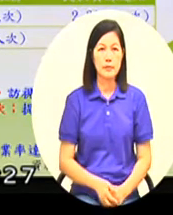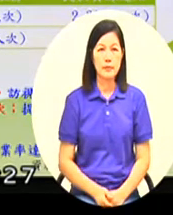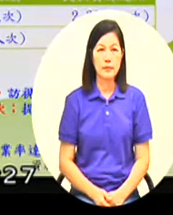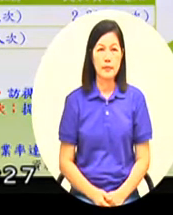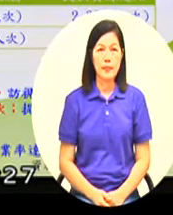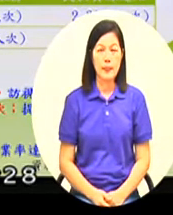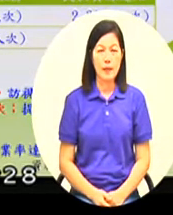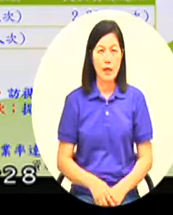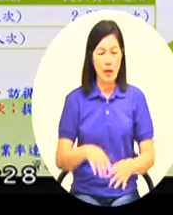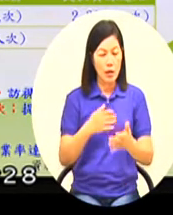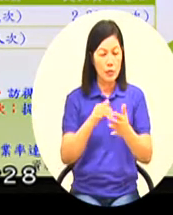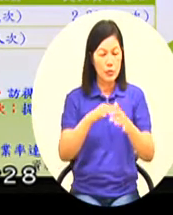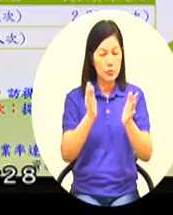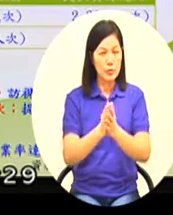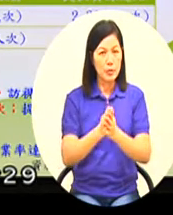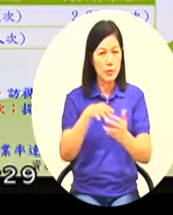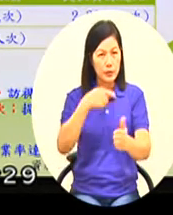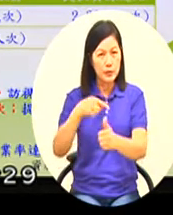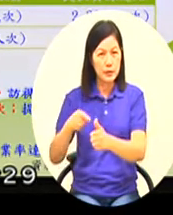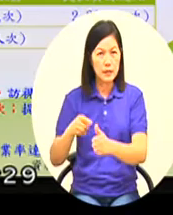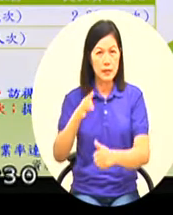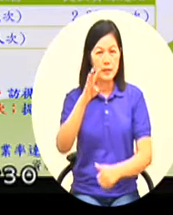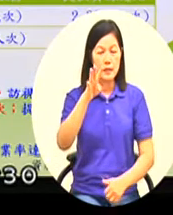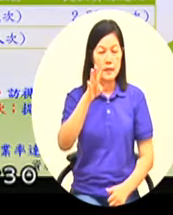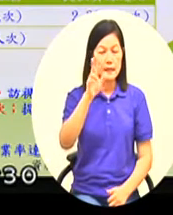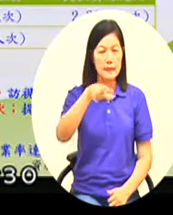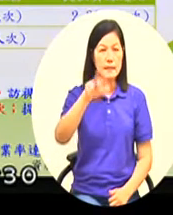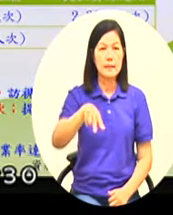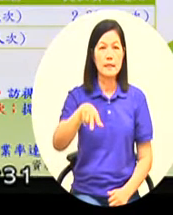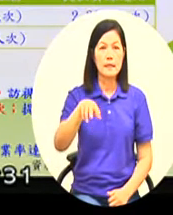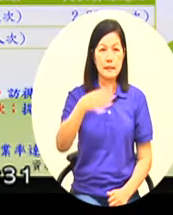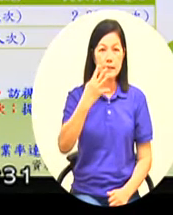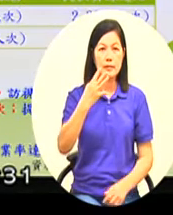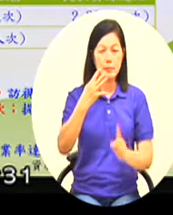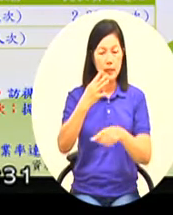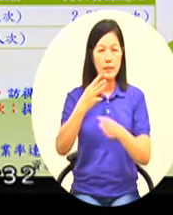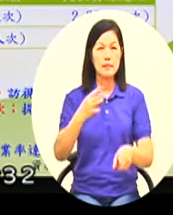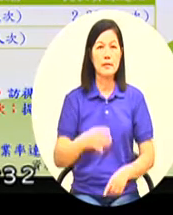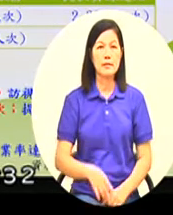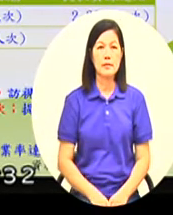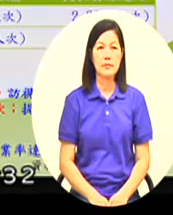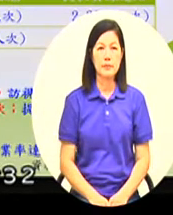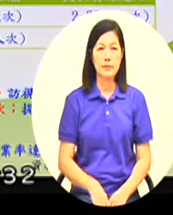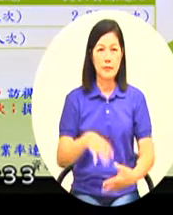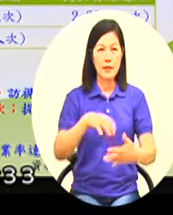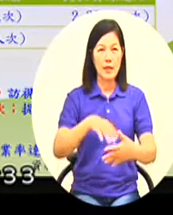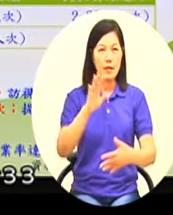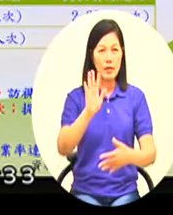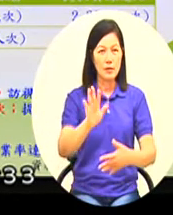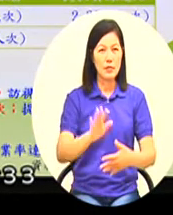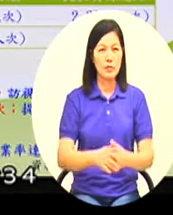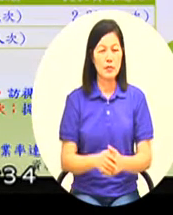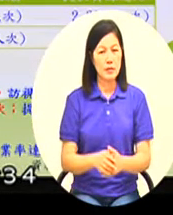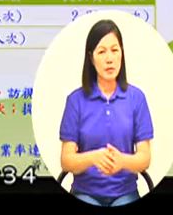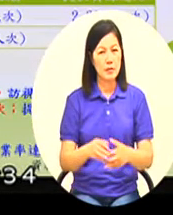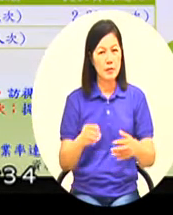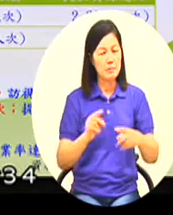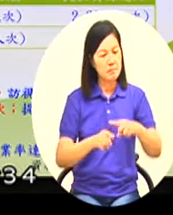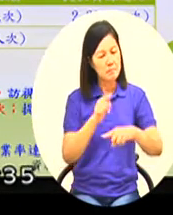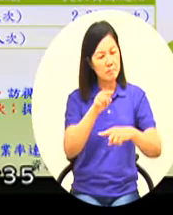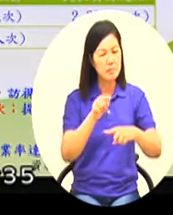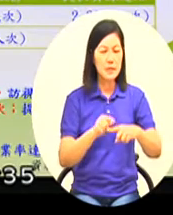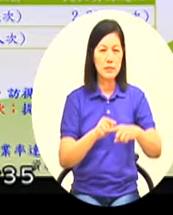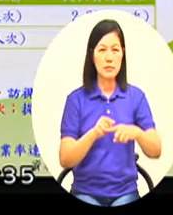我们总共辅导了有7400位啊，那其中最亮丽的是我们的平均就业率超